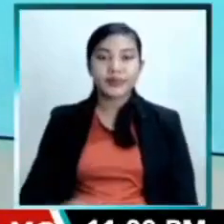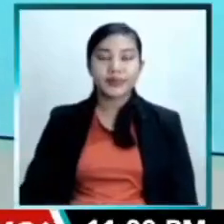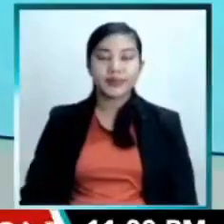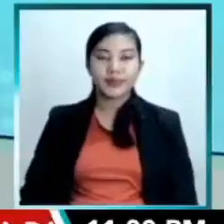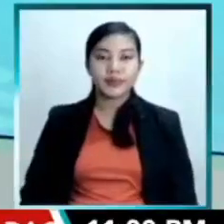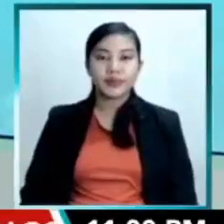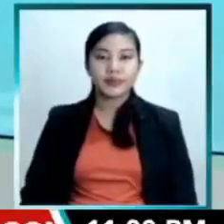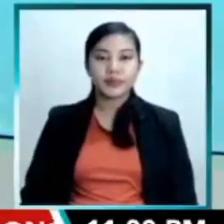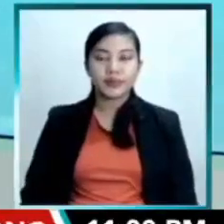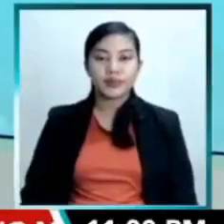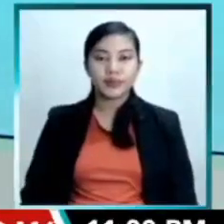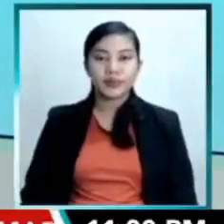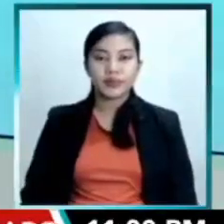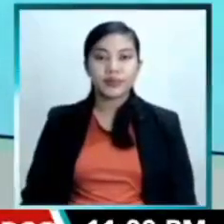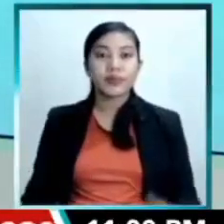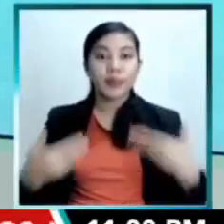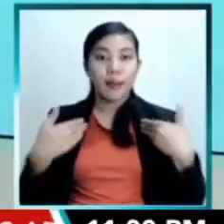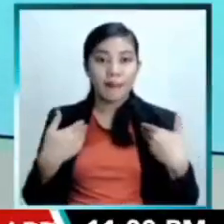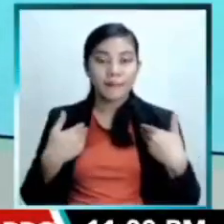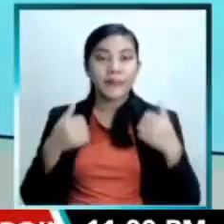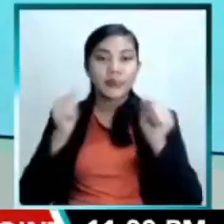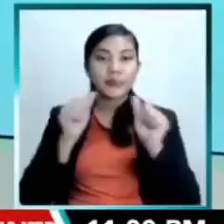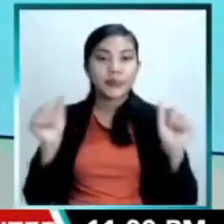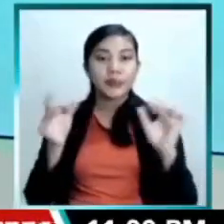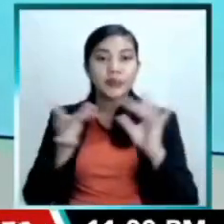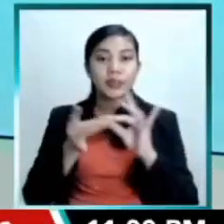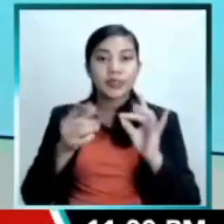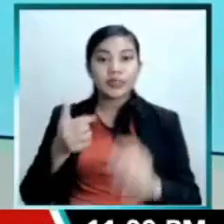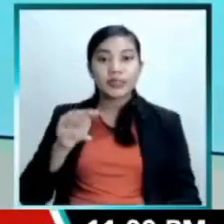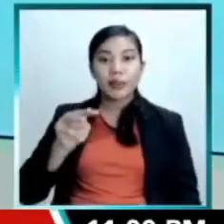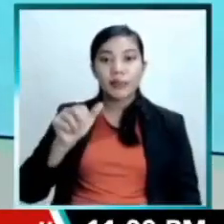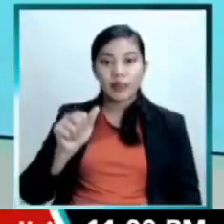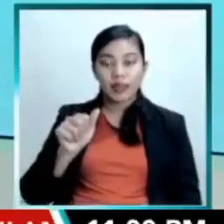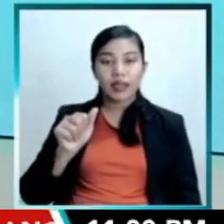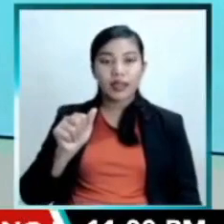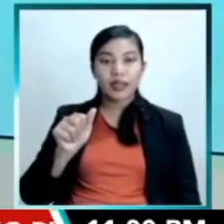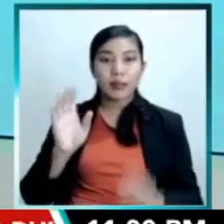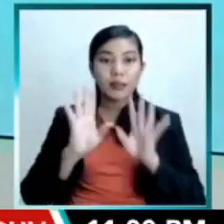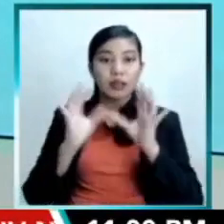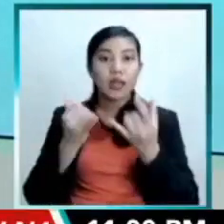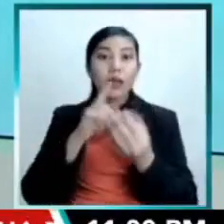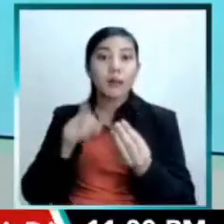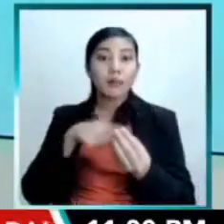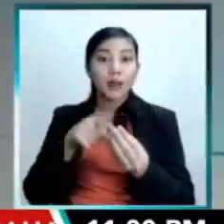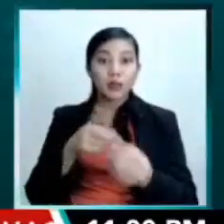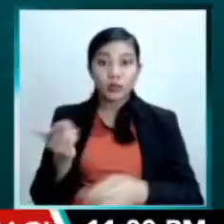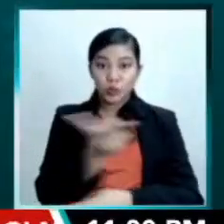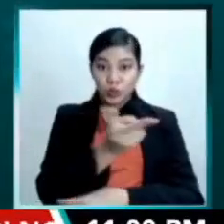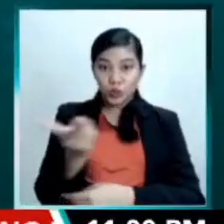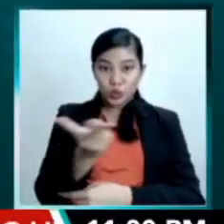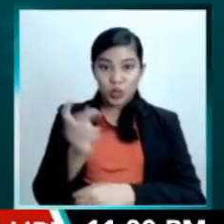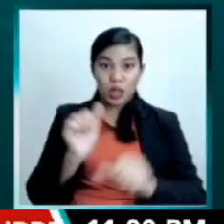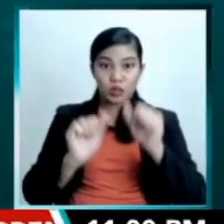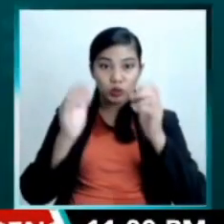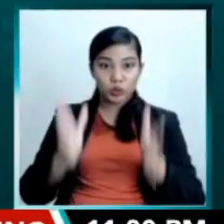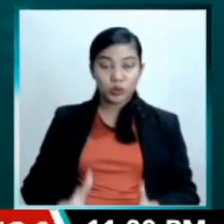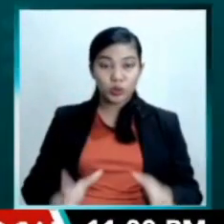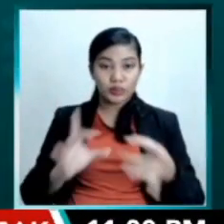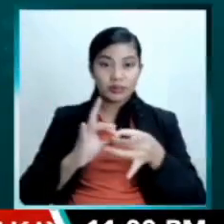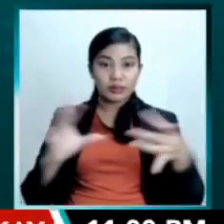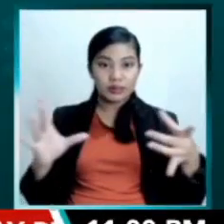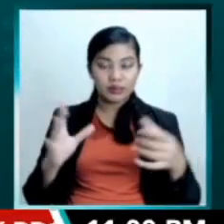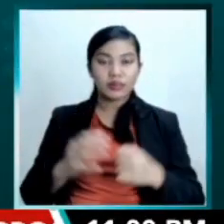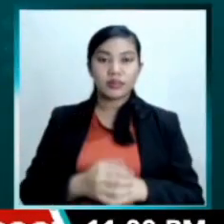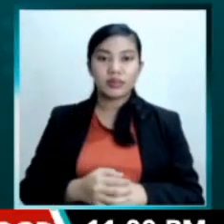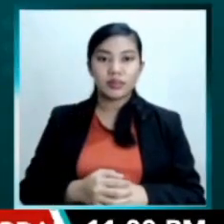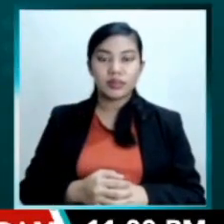Naglabas ng official statement ang GMA Network kaugnay ng hiwalayang Carla Abellana at Tom Rodriguez. Ikinalulungkot ng Kapuso Network